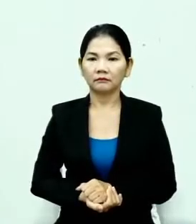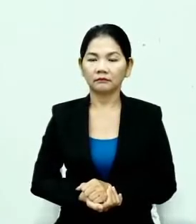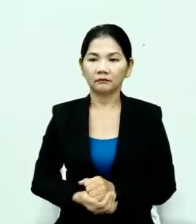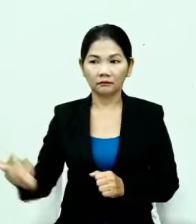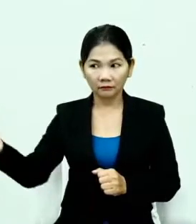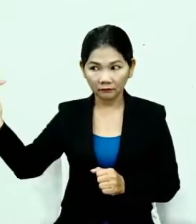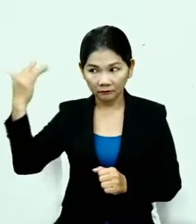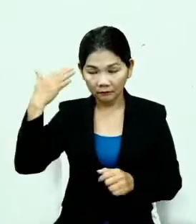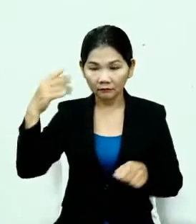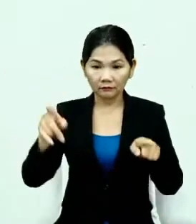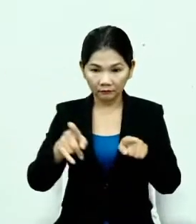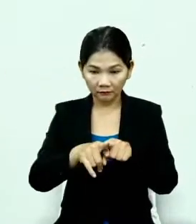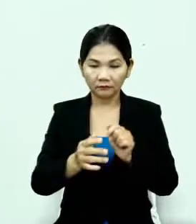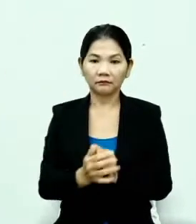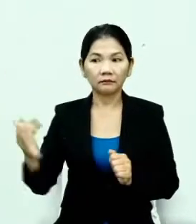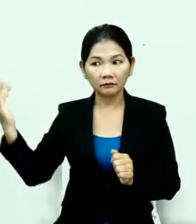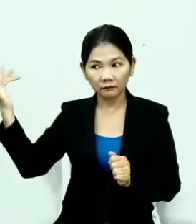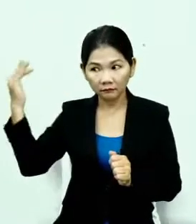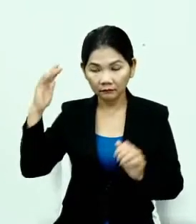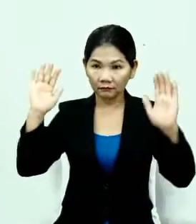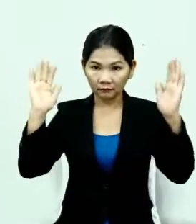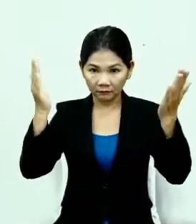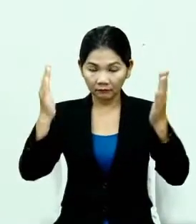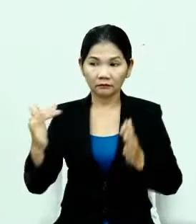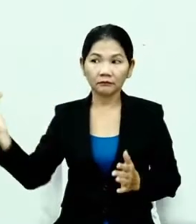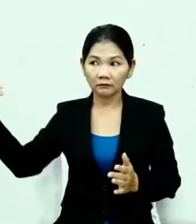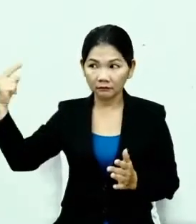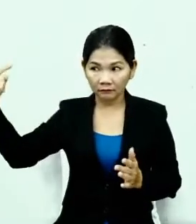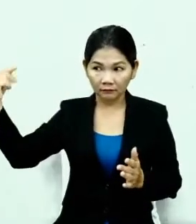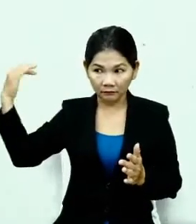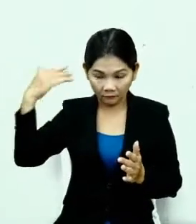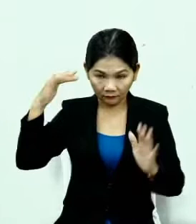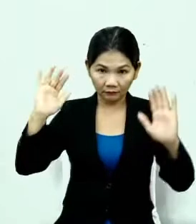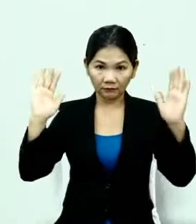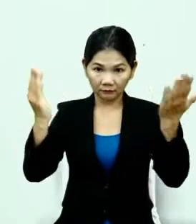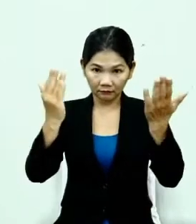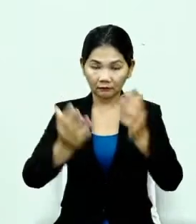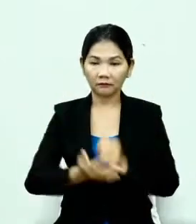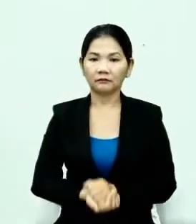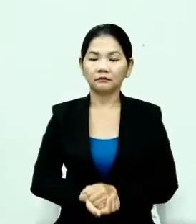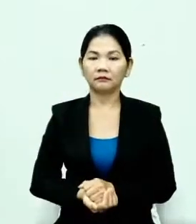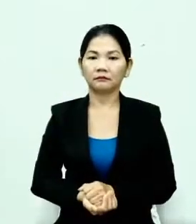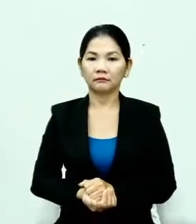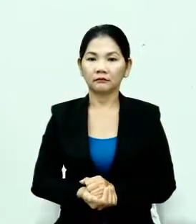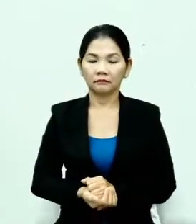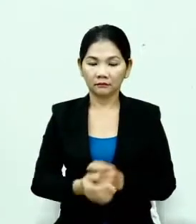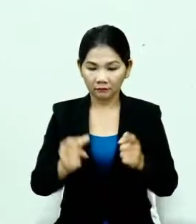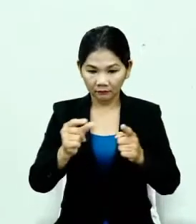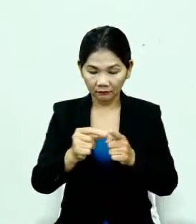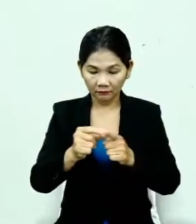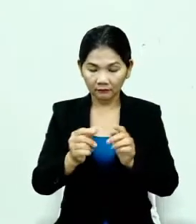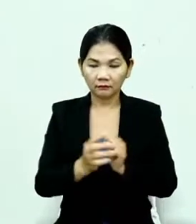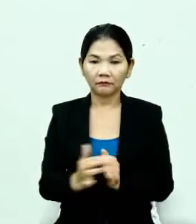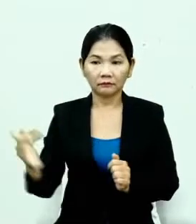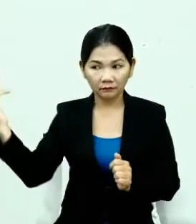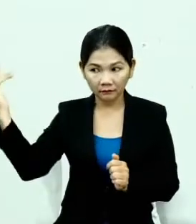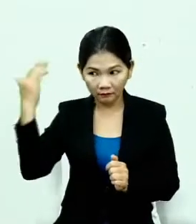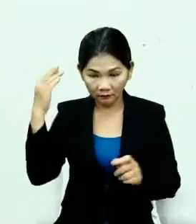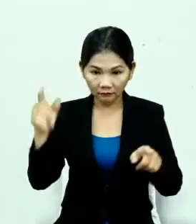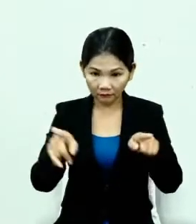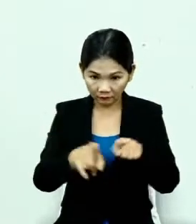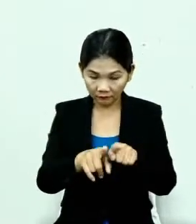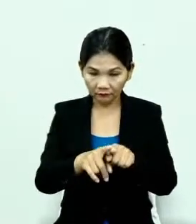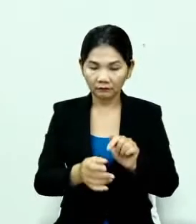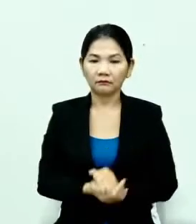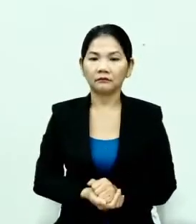sạm cha con đang ấy sạ tư sạ sạm cứ chia vậy cơ cha cứ chia pía đài miến số